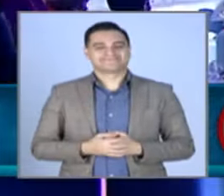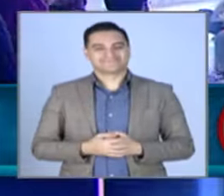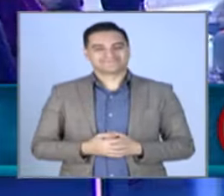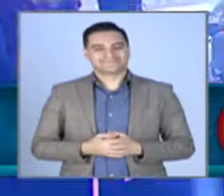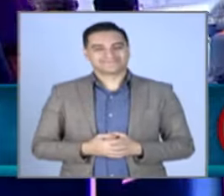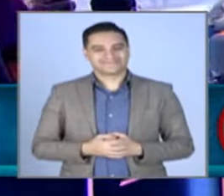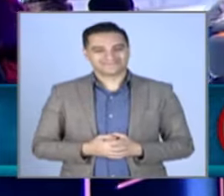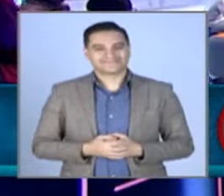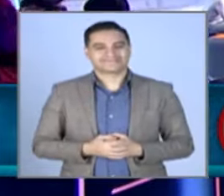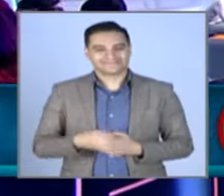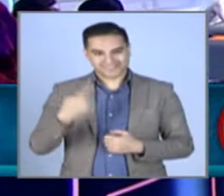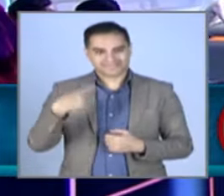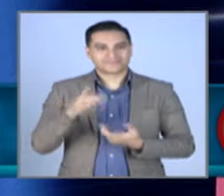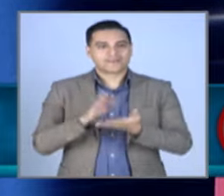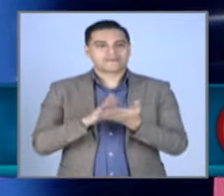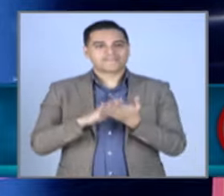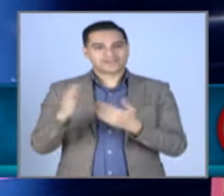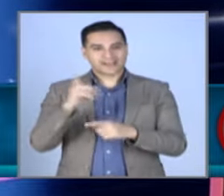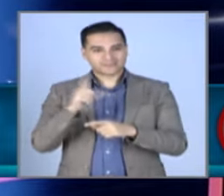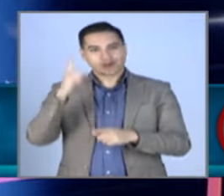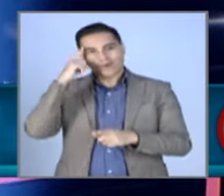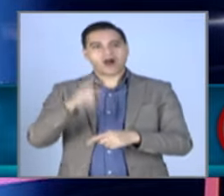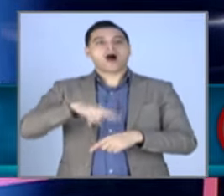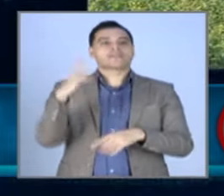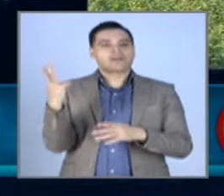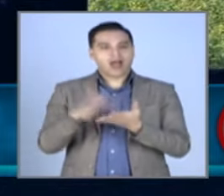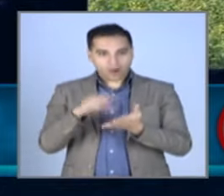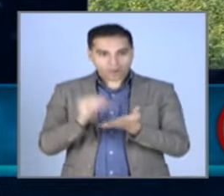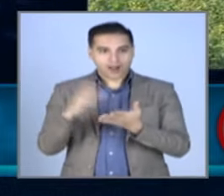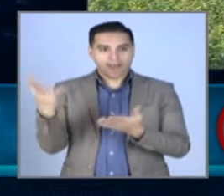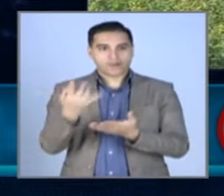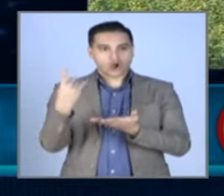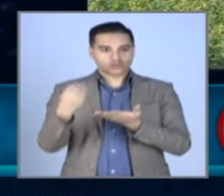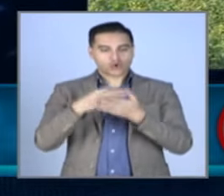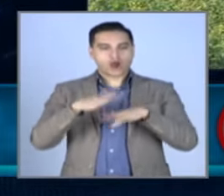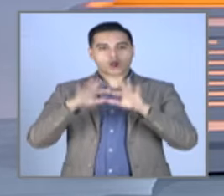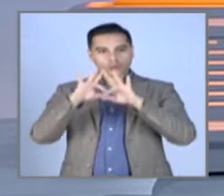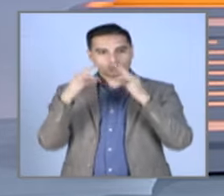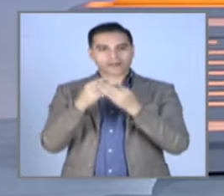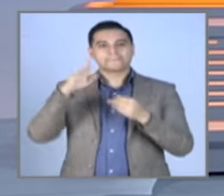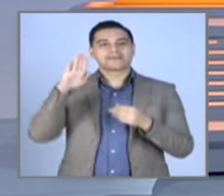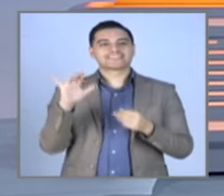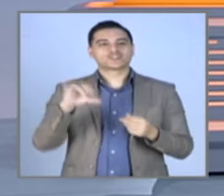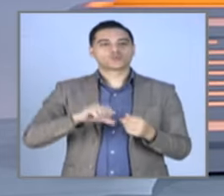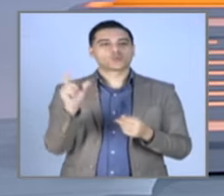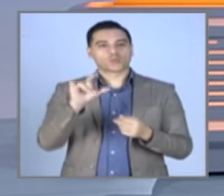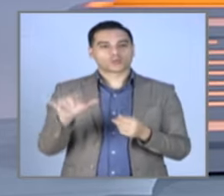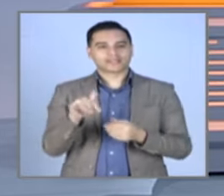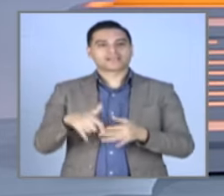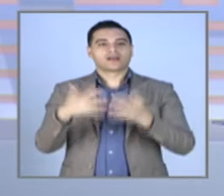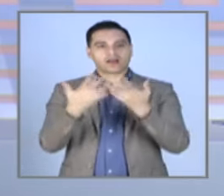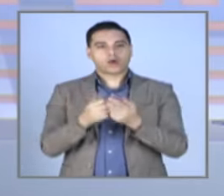خطفت يا آسر، برافو عليك، وخطفت أول 10 نقاط من عائلة بسيوني. قال